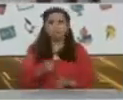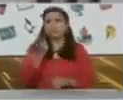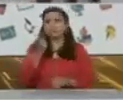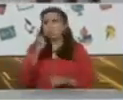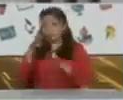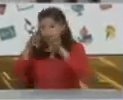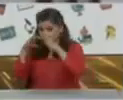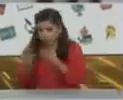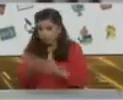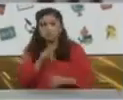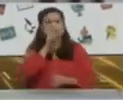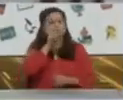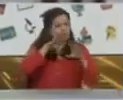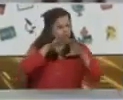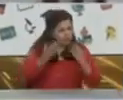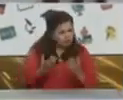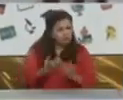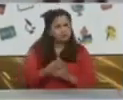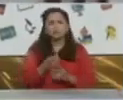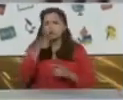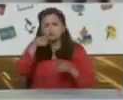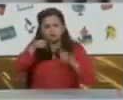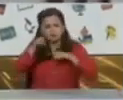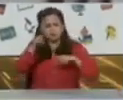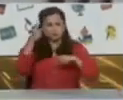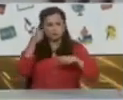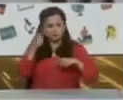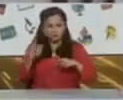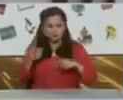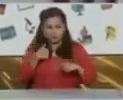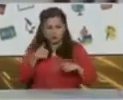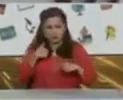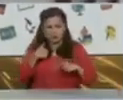क्लास में भी आप अपने आसपास